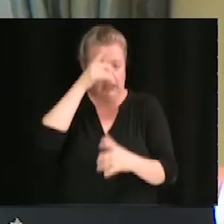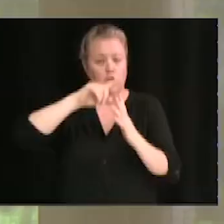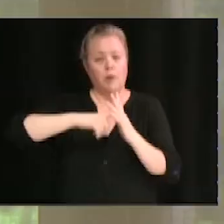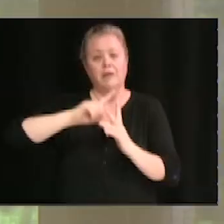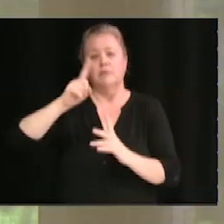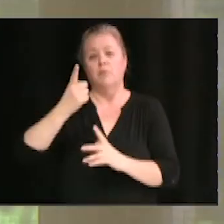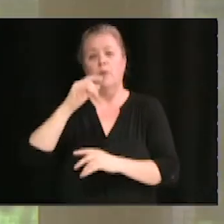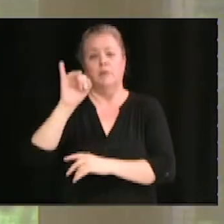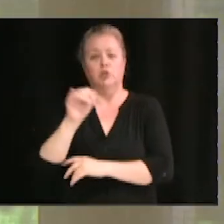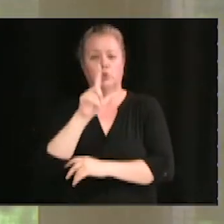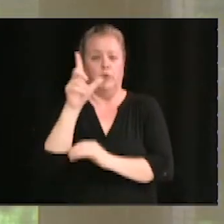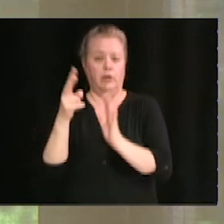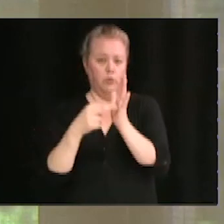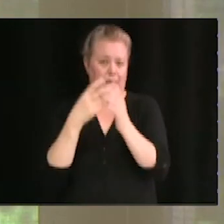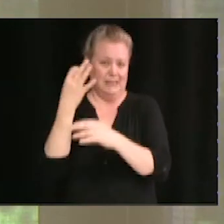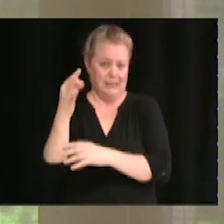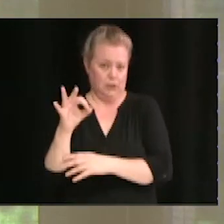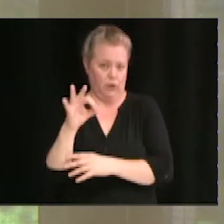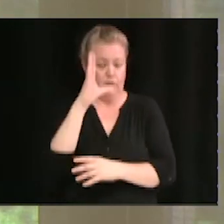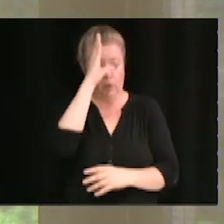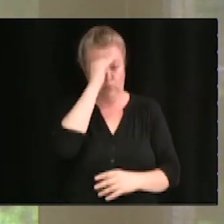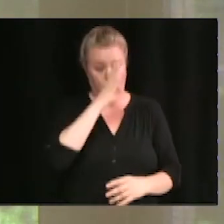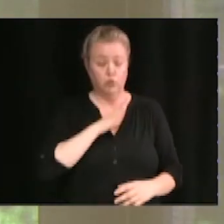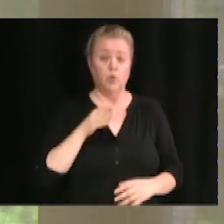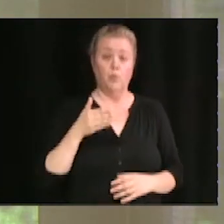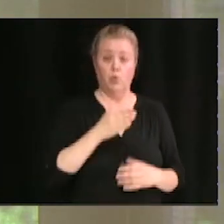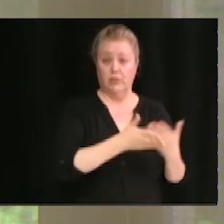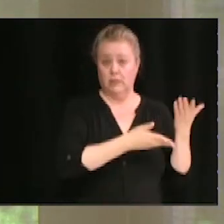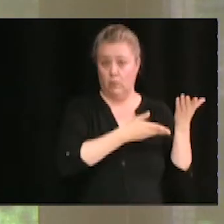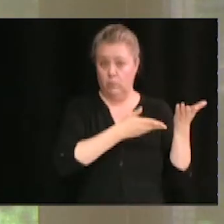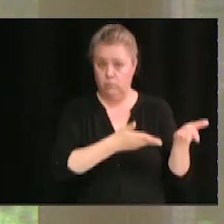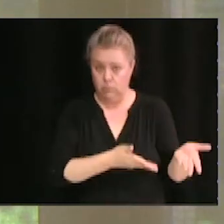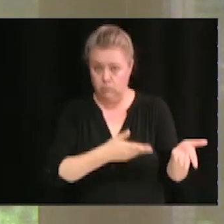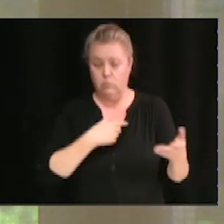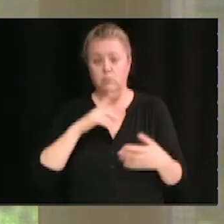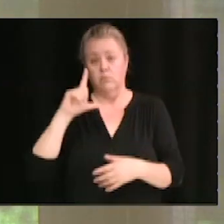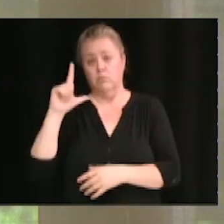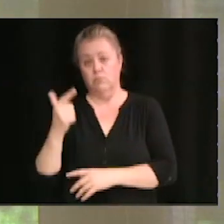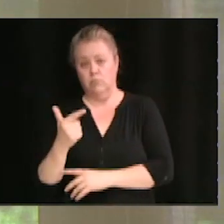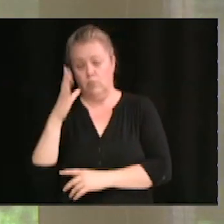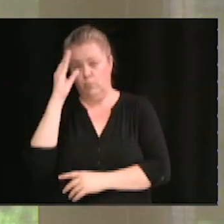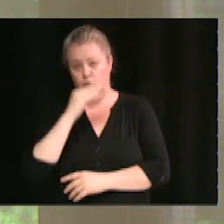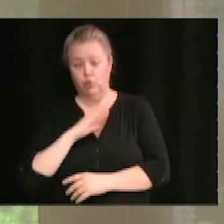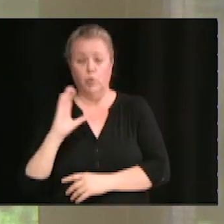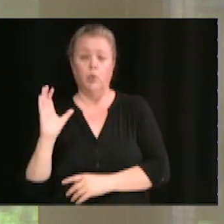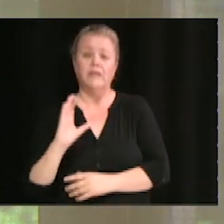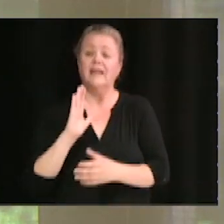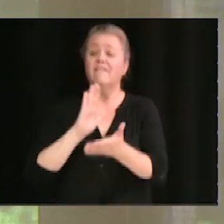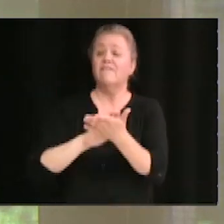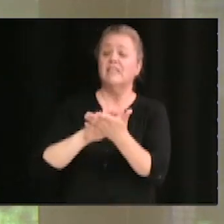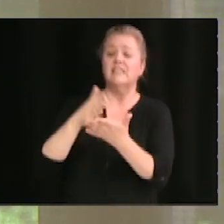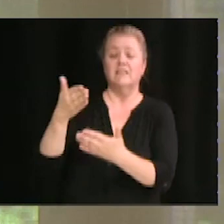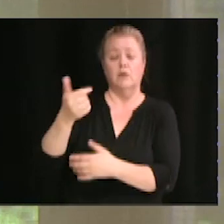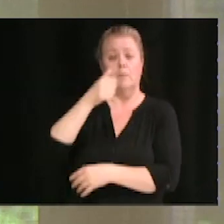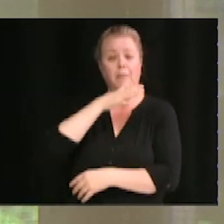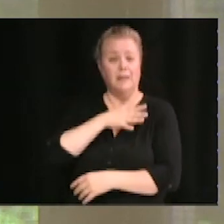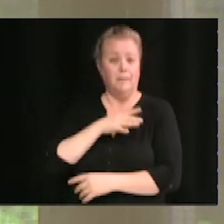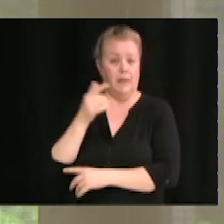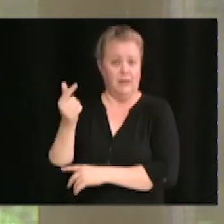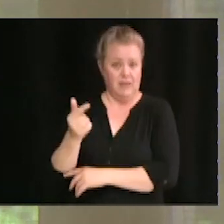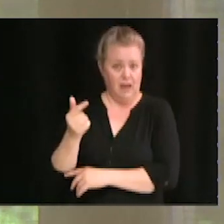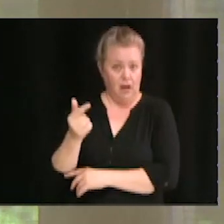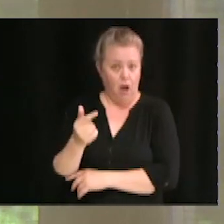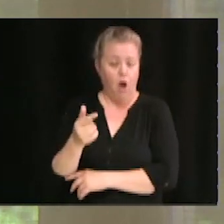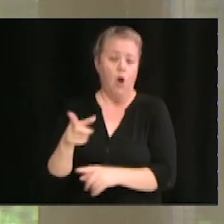M. Poisson, appuyé par M. Côté. Alors, félicitations, Mme Guérard. On aimerait aussi saluer et remercier pour ses bons services